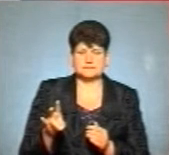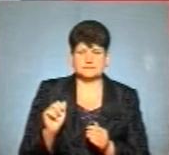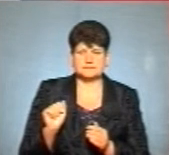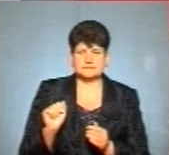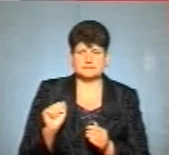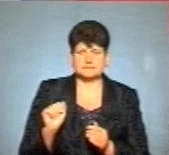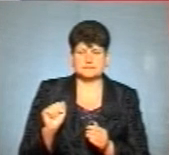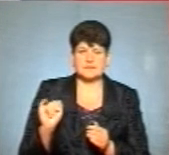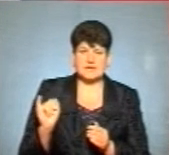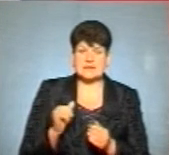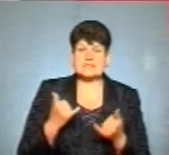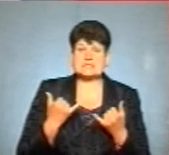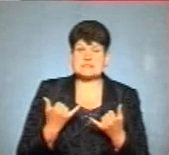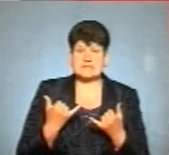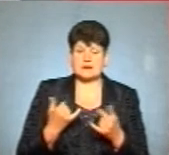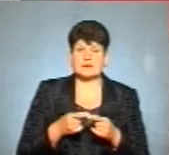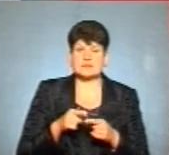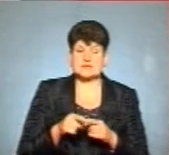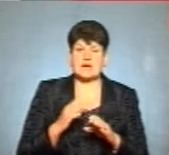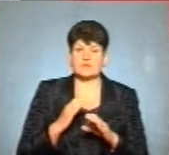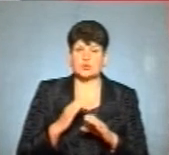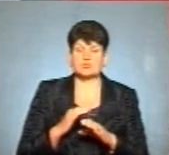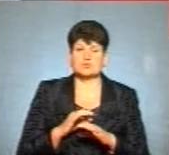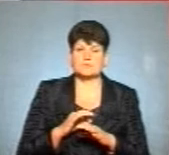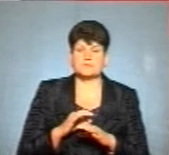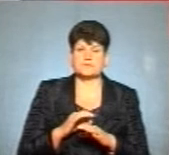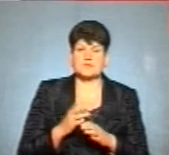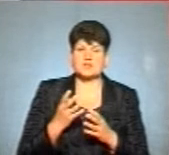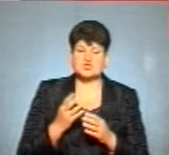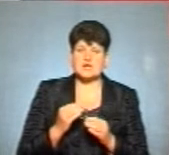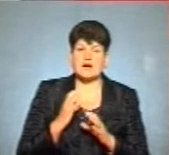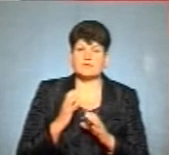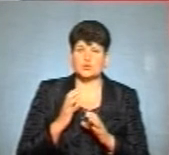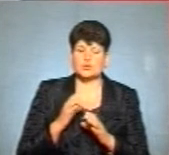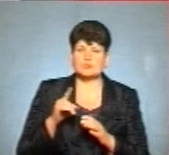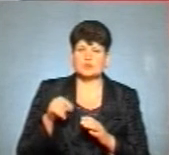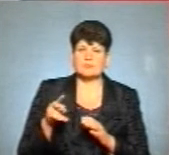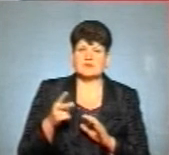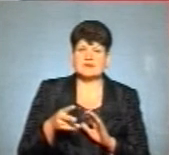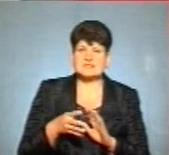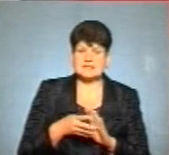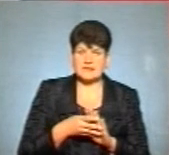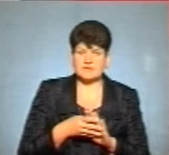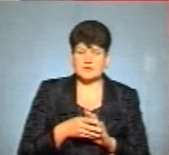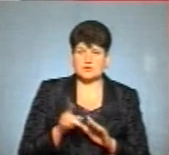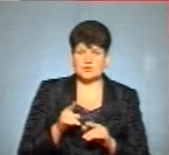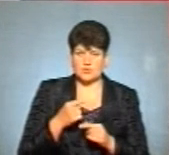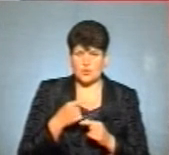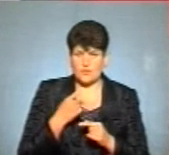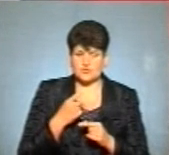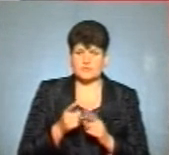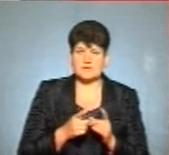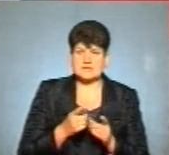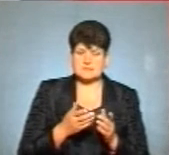І зараз на цих автобусах проводиться, і, перепрошую, ще автобусний маршрут номер 29, про який я тільки що зазначав, що він зазнав